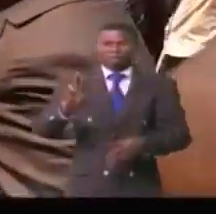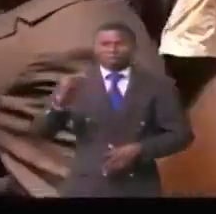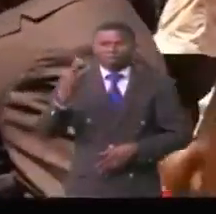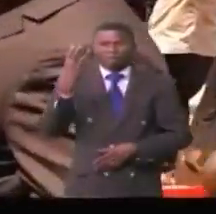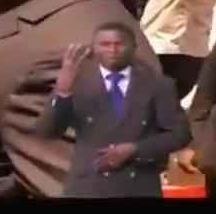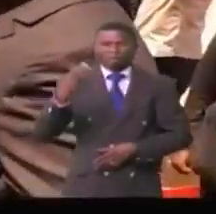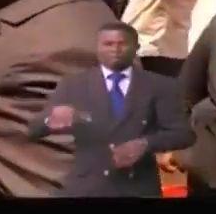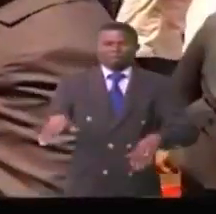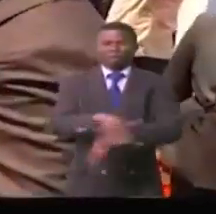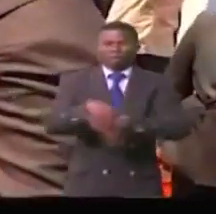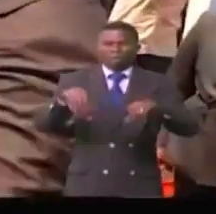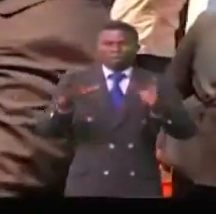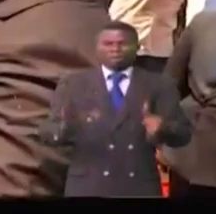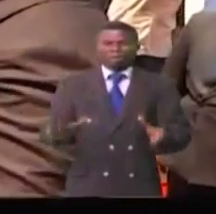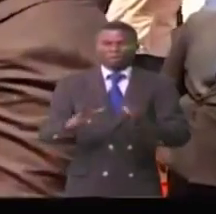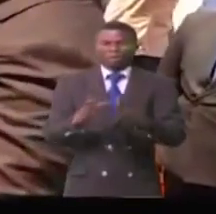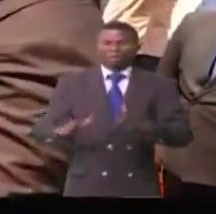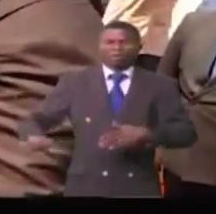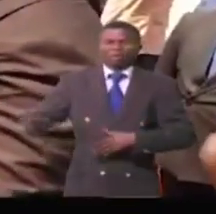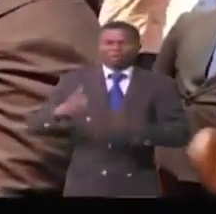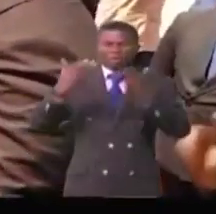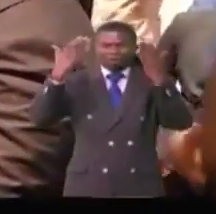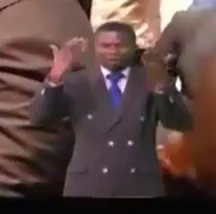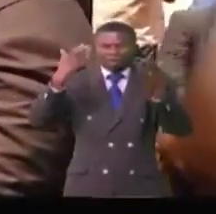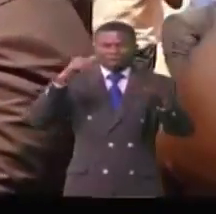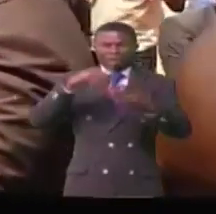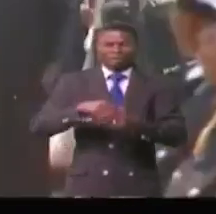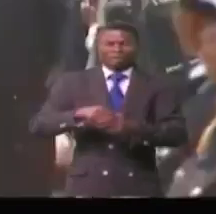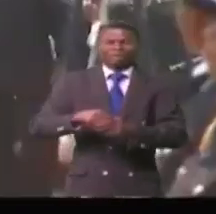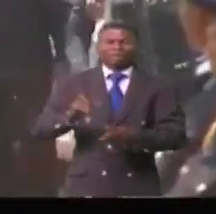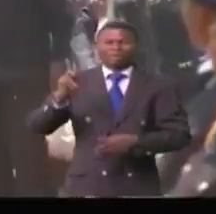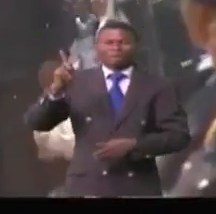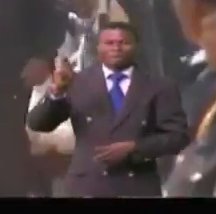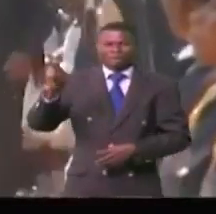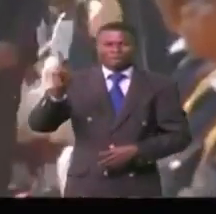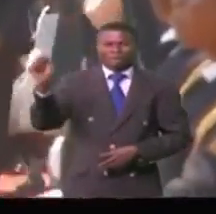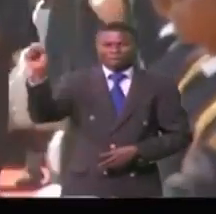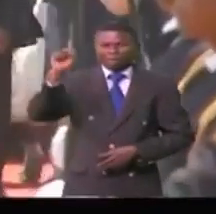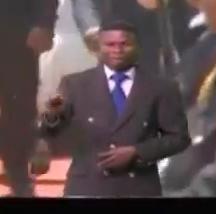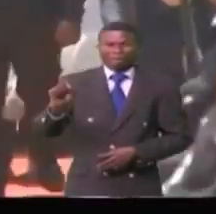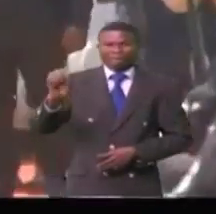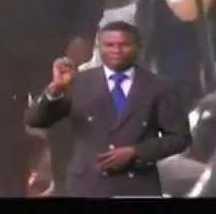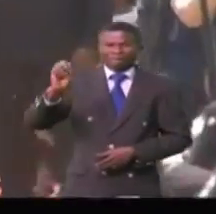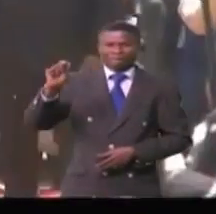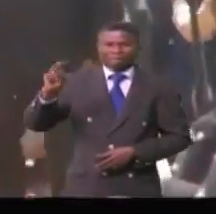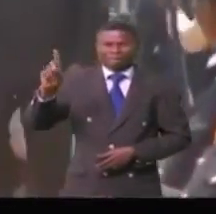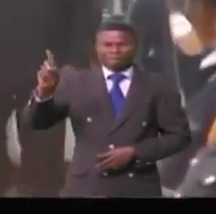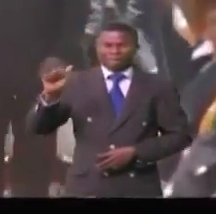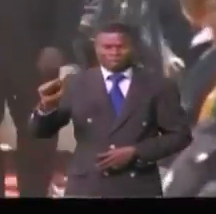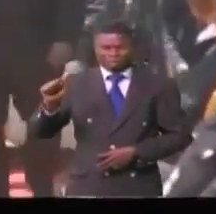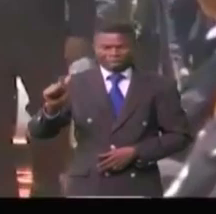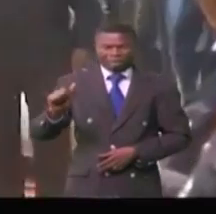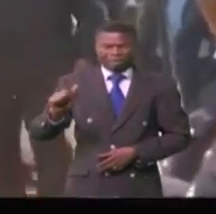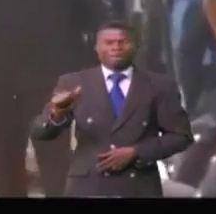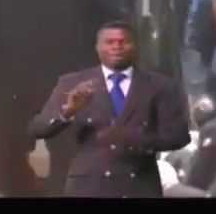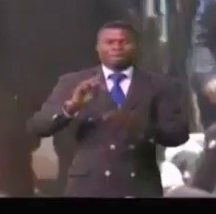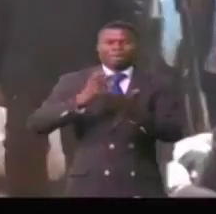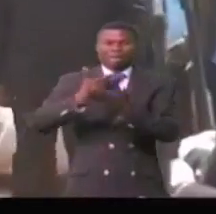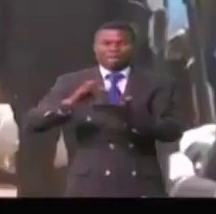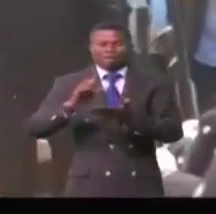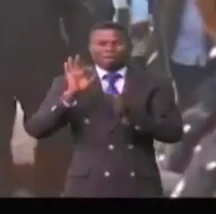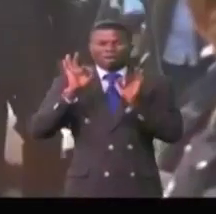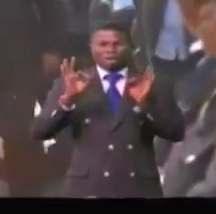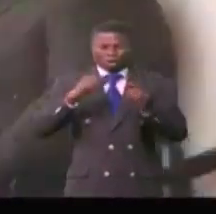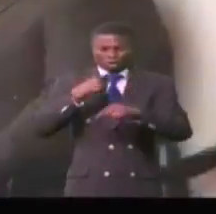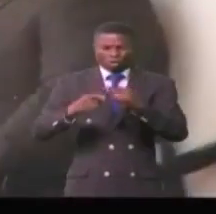la frontière congolo-zambienne de Chaloué, dans le territoire de Kasenga, province du Haut-Katanga. C'est donc une nouvelle phase de coopération